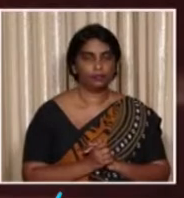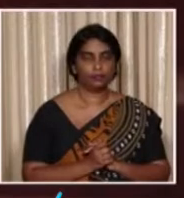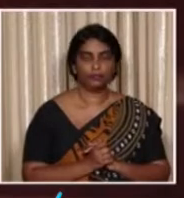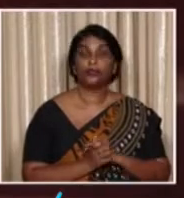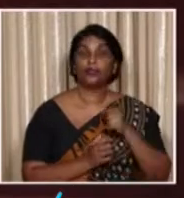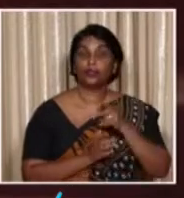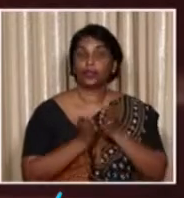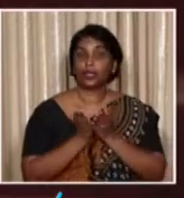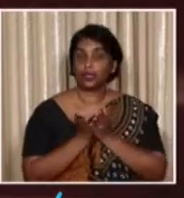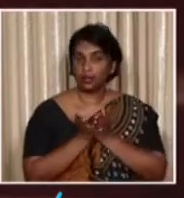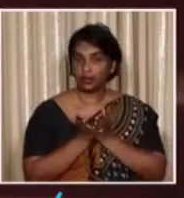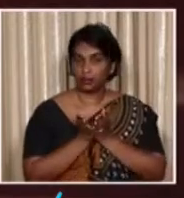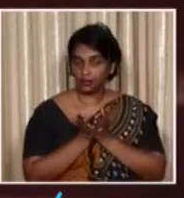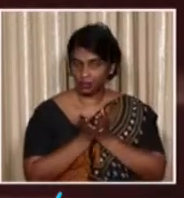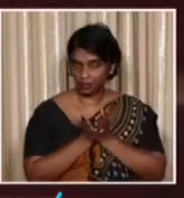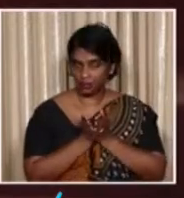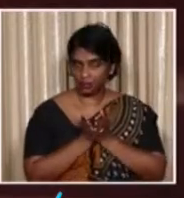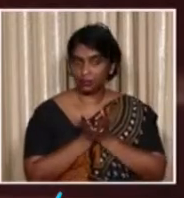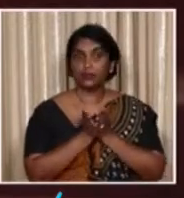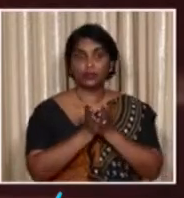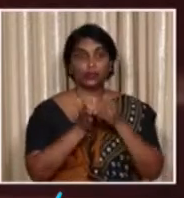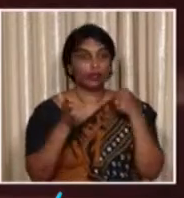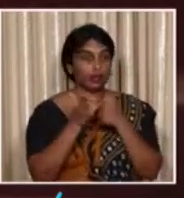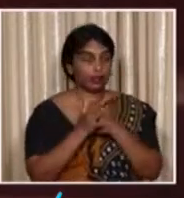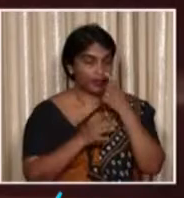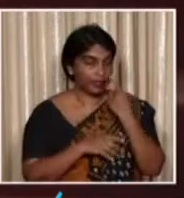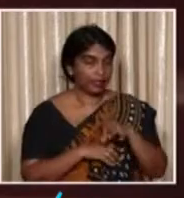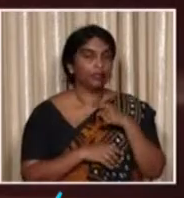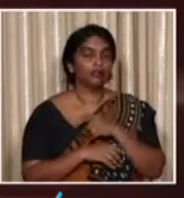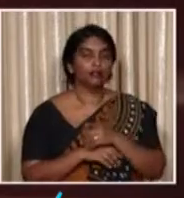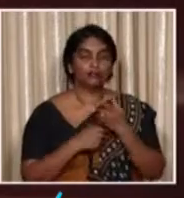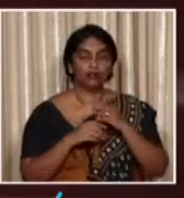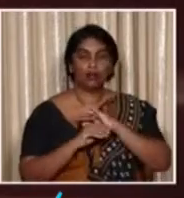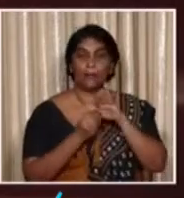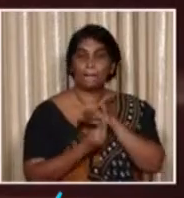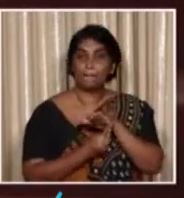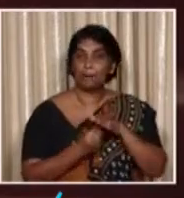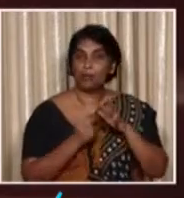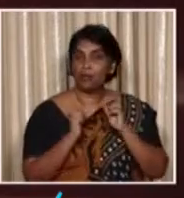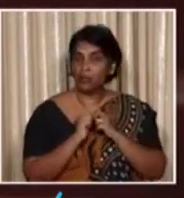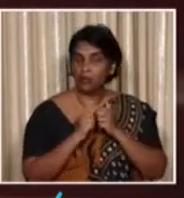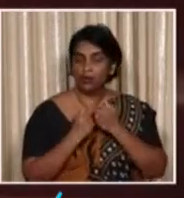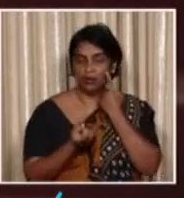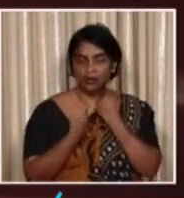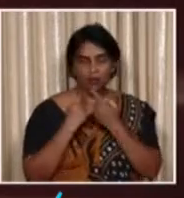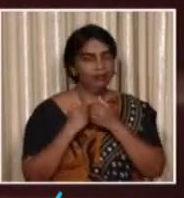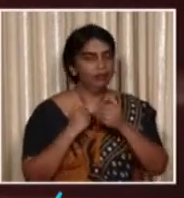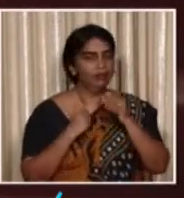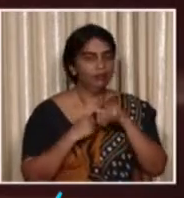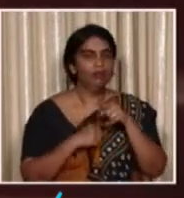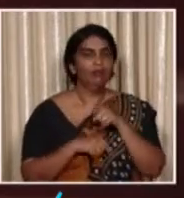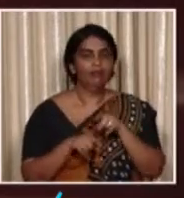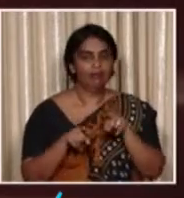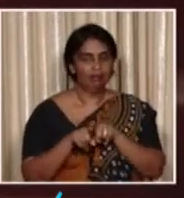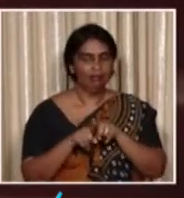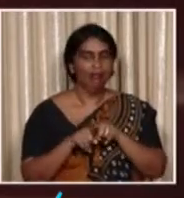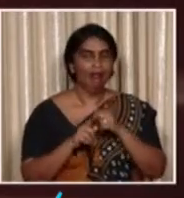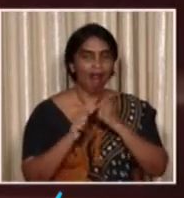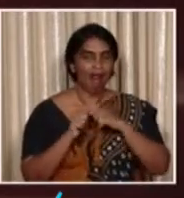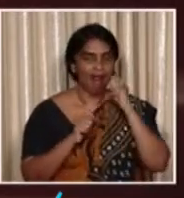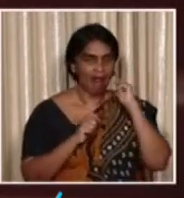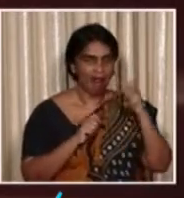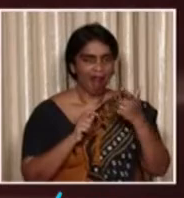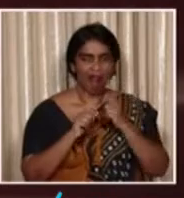5,517,278,273 මෙම නෞකා අනතුර හේතුවෙන් සිදු පරිසර හානිය ගවේෂණය කිරීම සඳහා සහ වන්දි